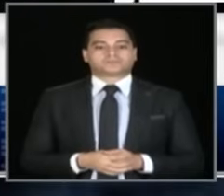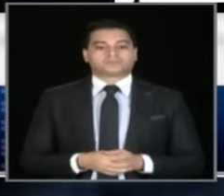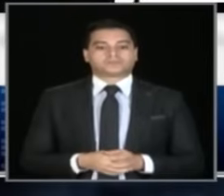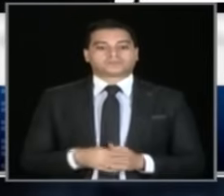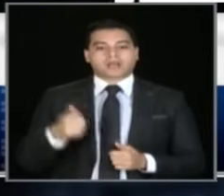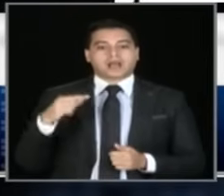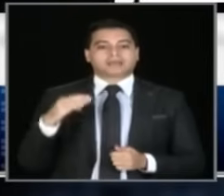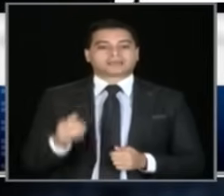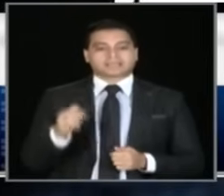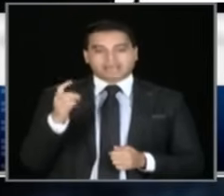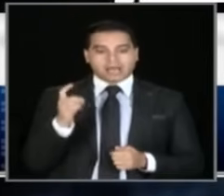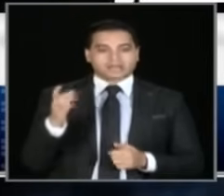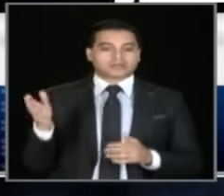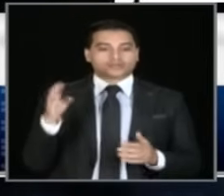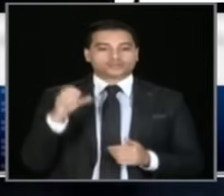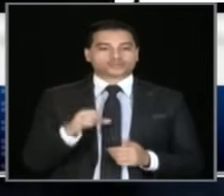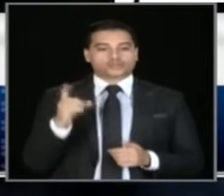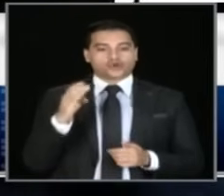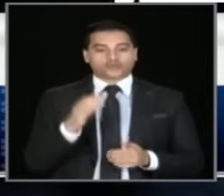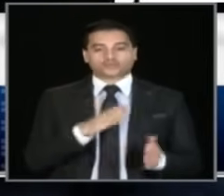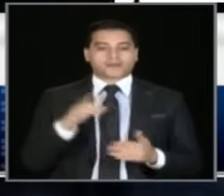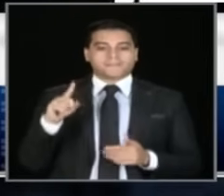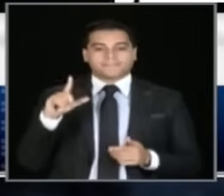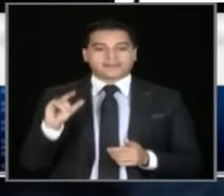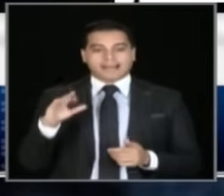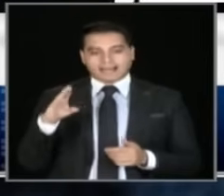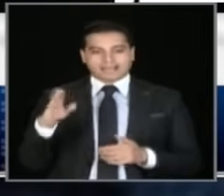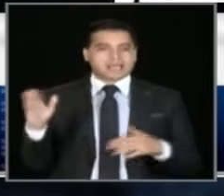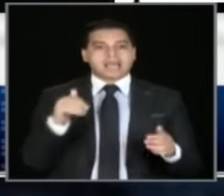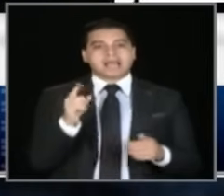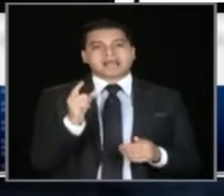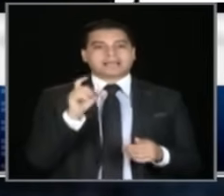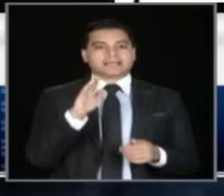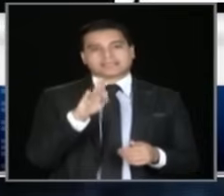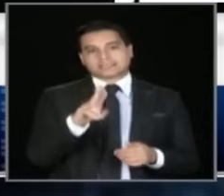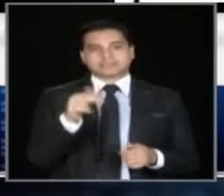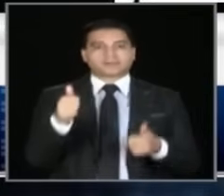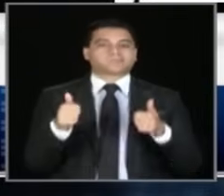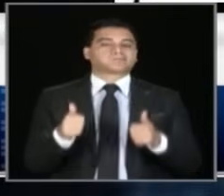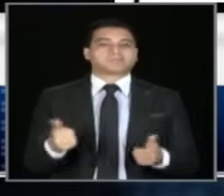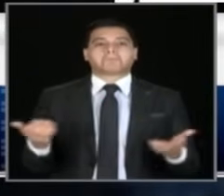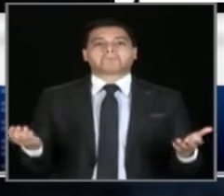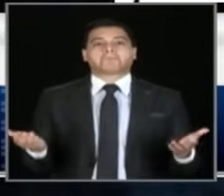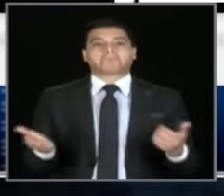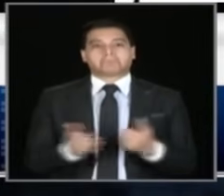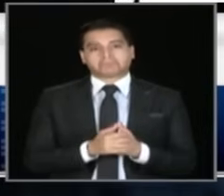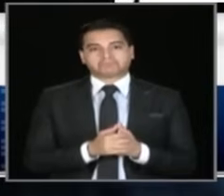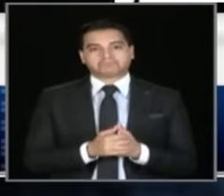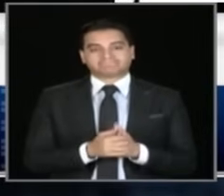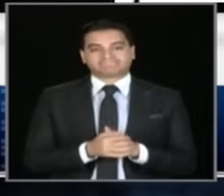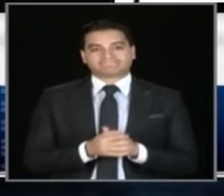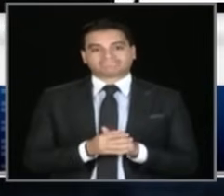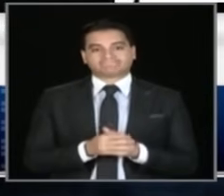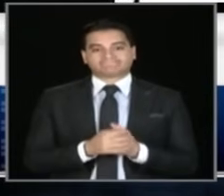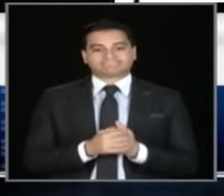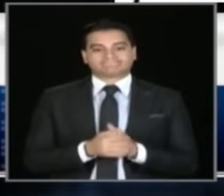أدجر ألان بو، جورج مارتن، بليك كراوتش، إرنست هيمينغواي.